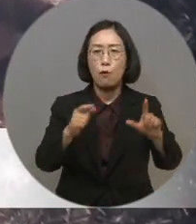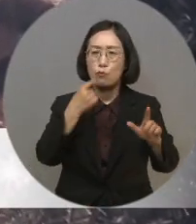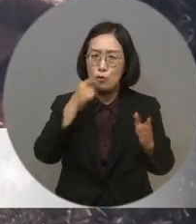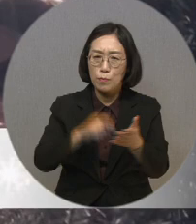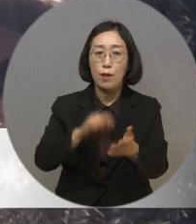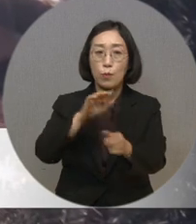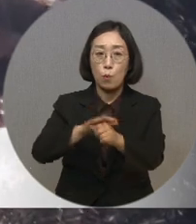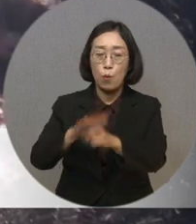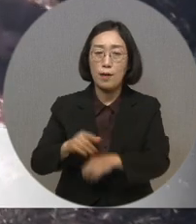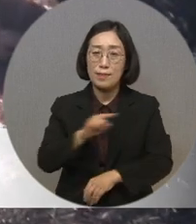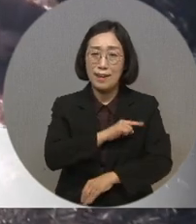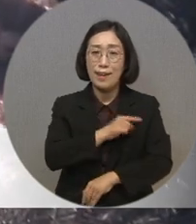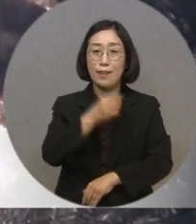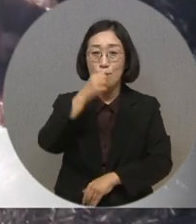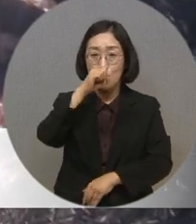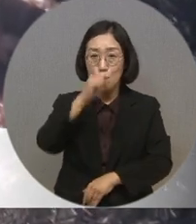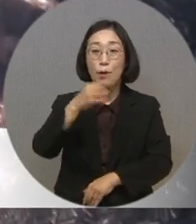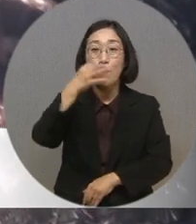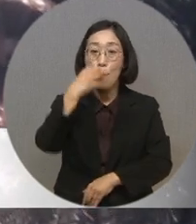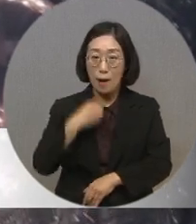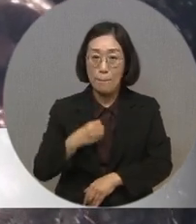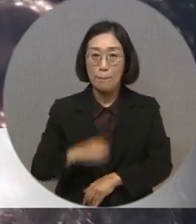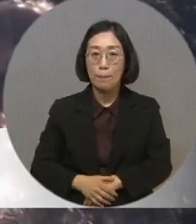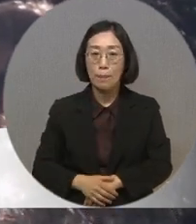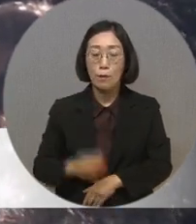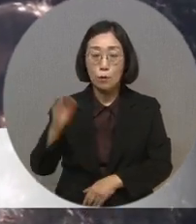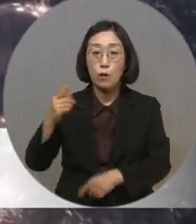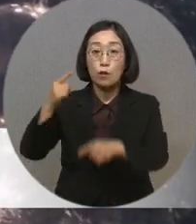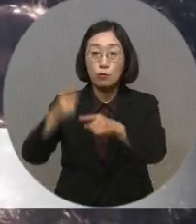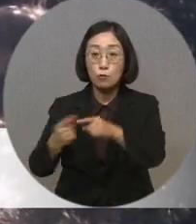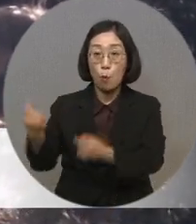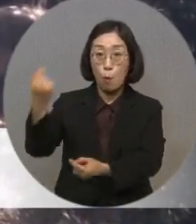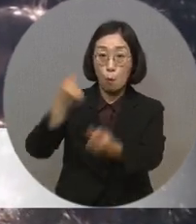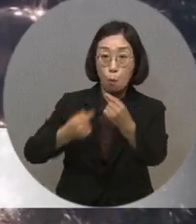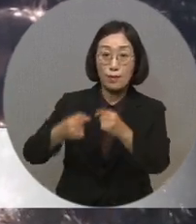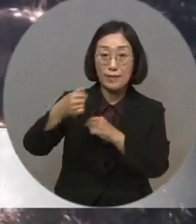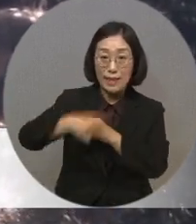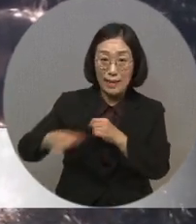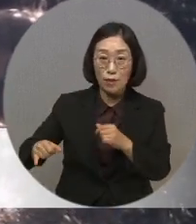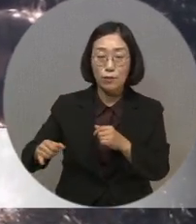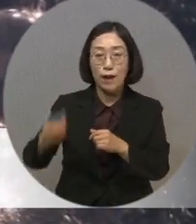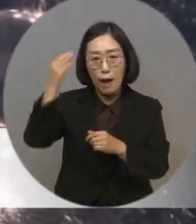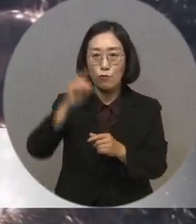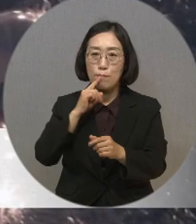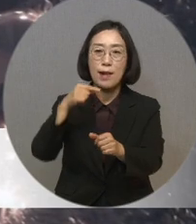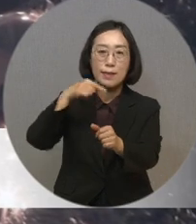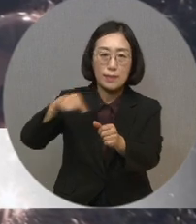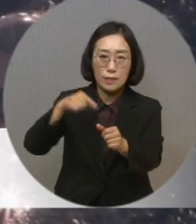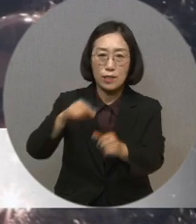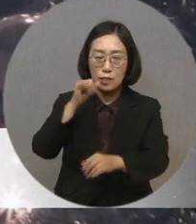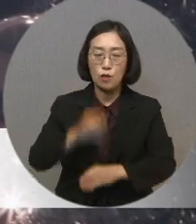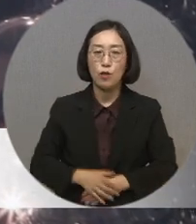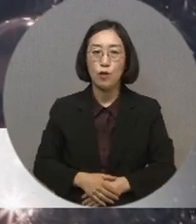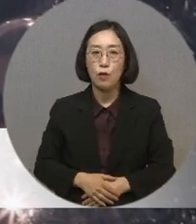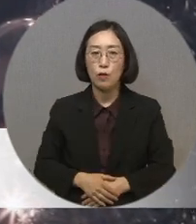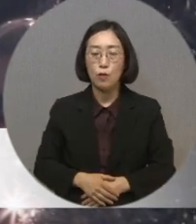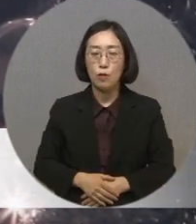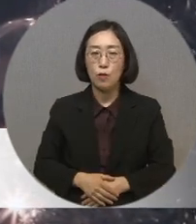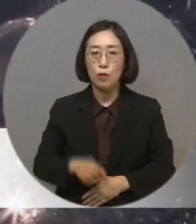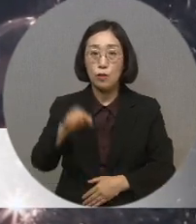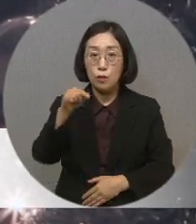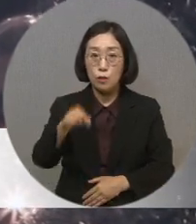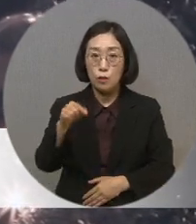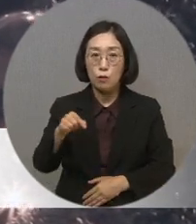보람이고요. 최근에는 저희가 중등입국 자녀들의 한국어 교육을 지도하고 있어요. 그